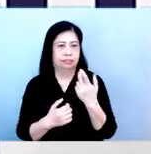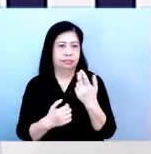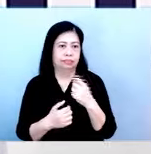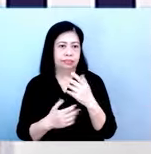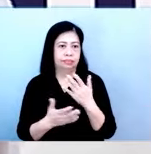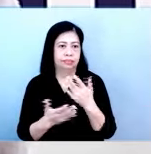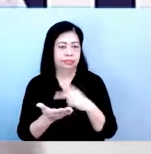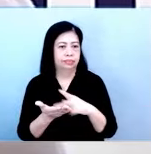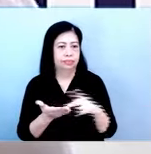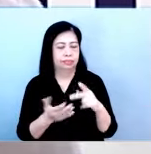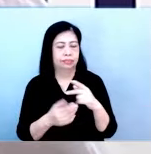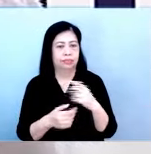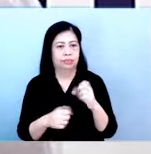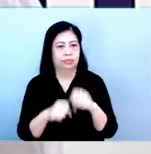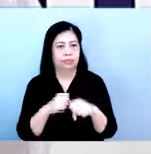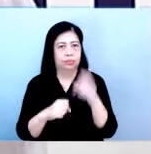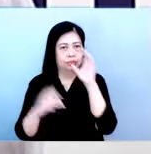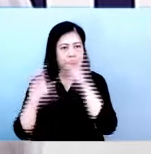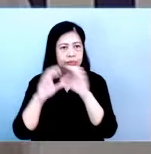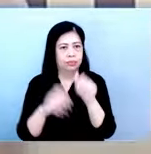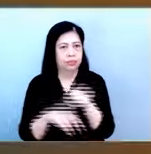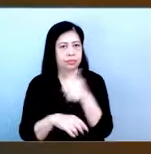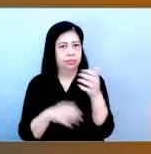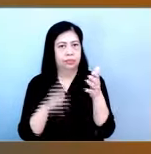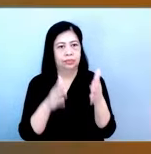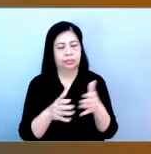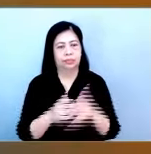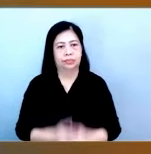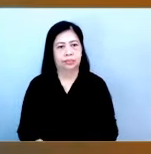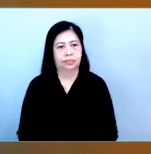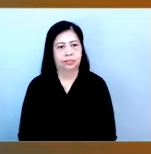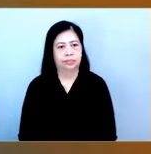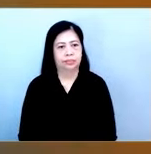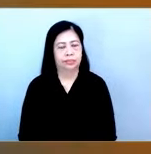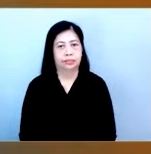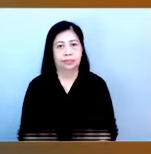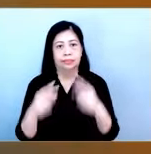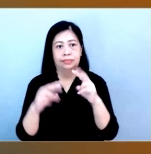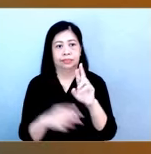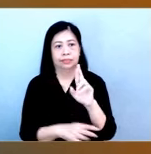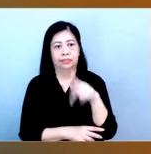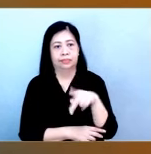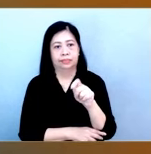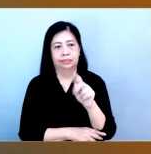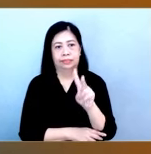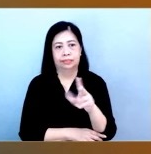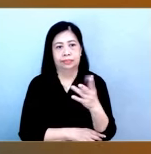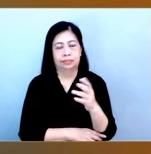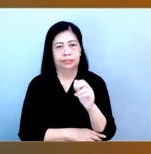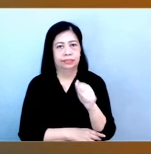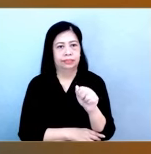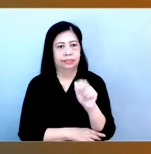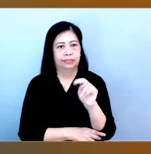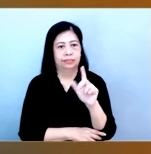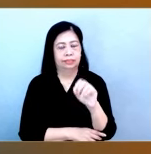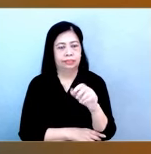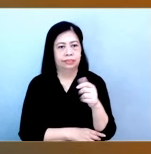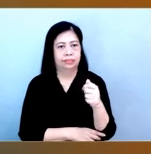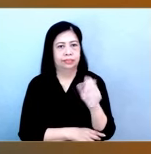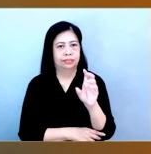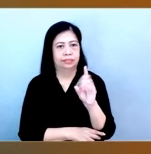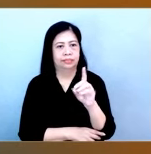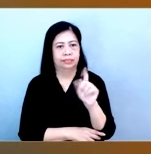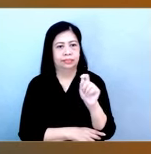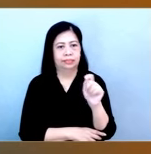entertainment network. So we were looking for alternative platforms. Napapanood ang RPTV sa Analog Channel 9, DTT